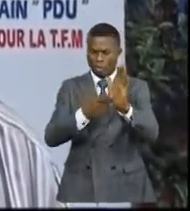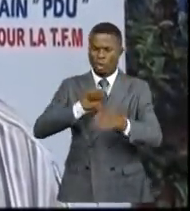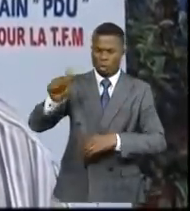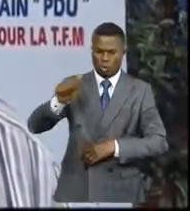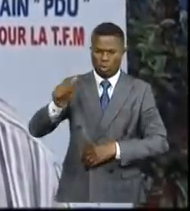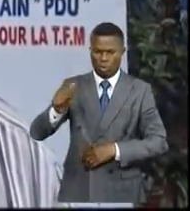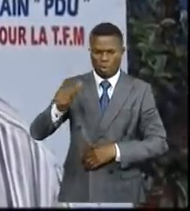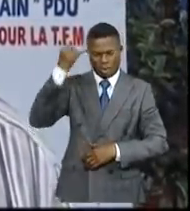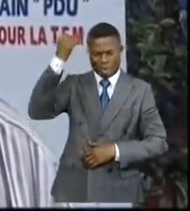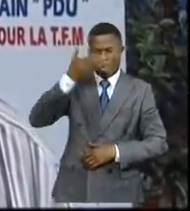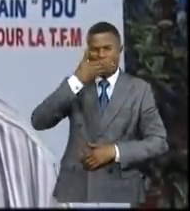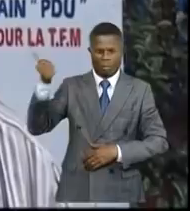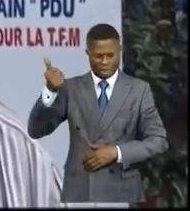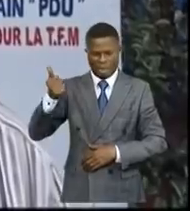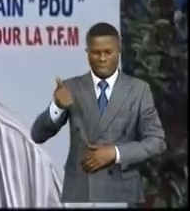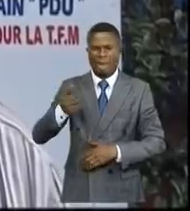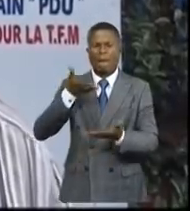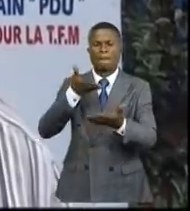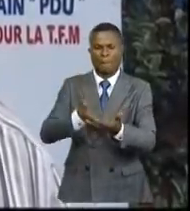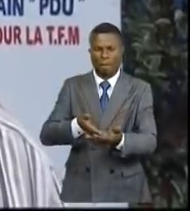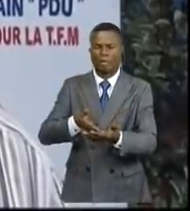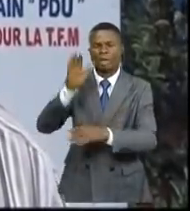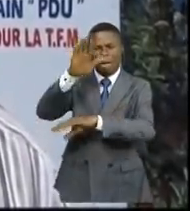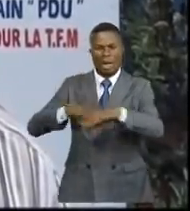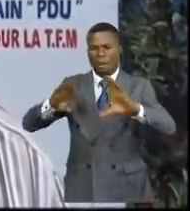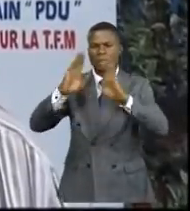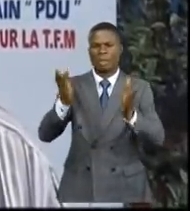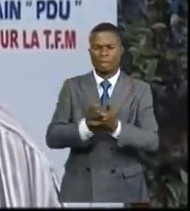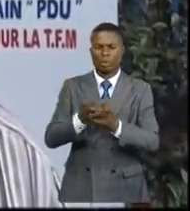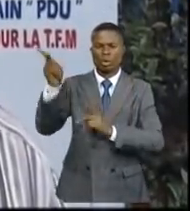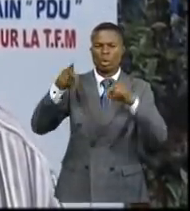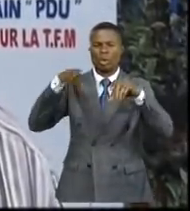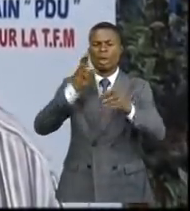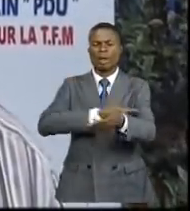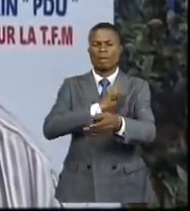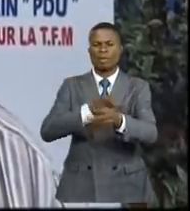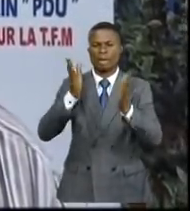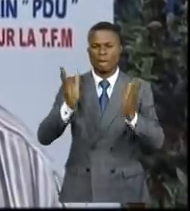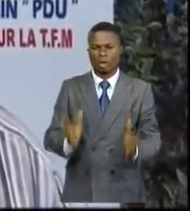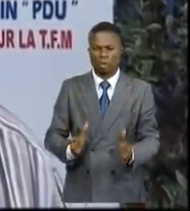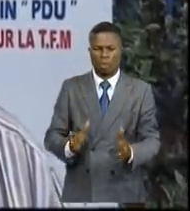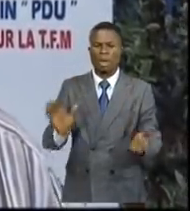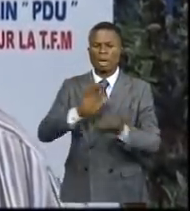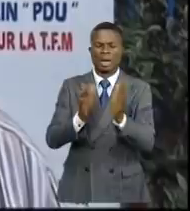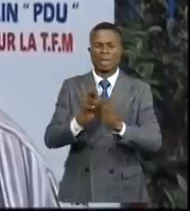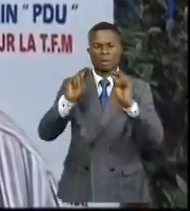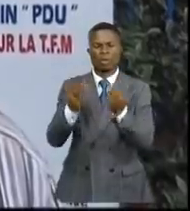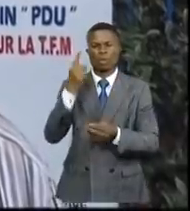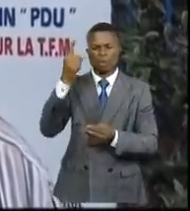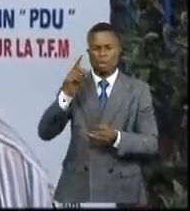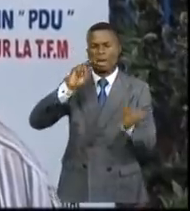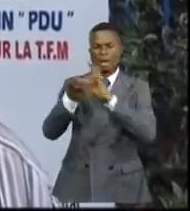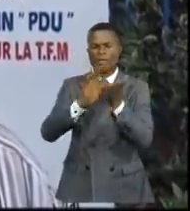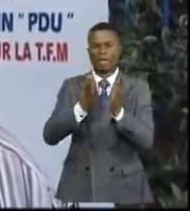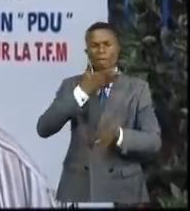fait une démonstration pédagogique invitant toute la population de Goma à se mobiliser comme un seul homme pour rendre la ville